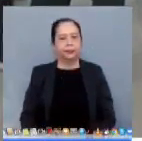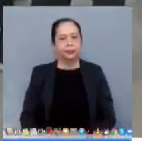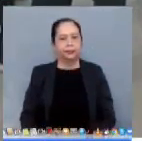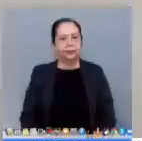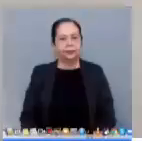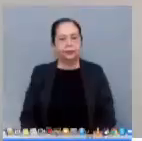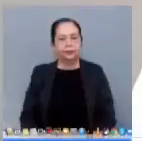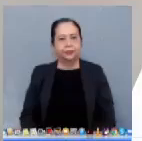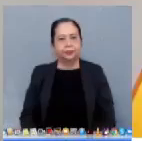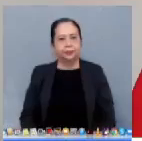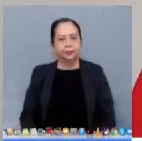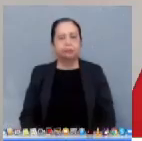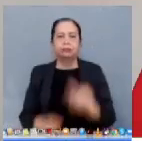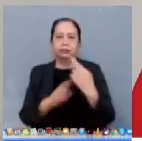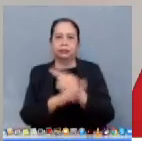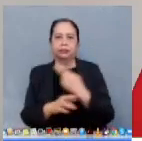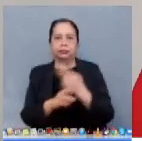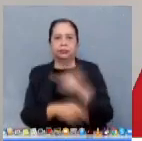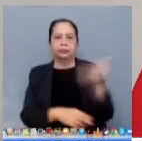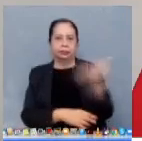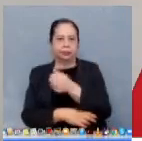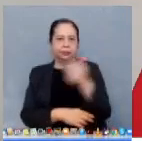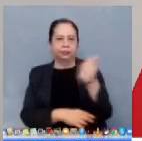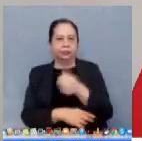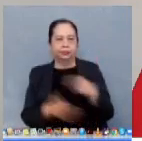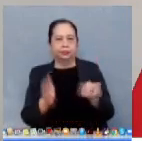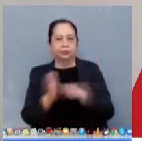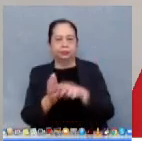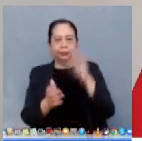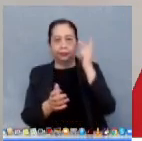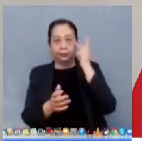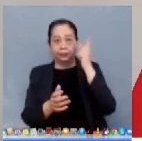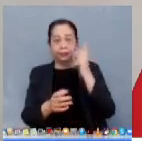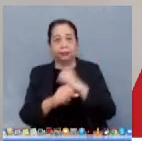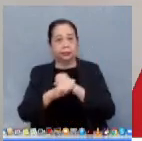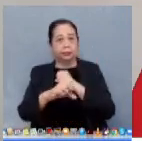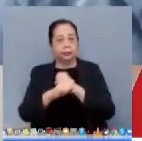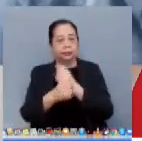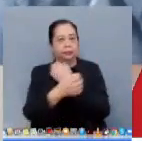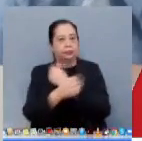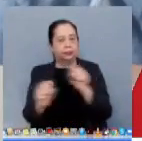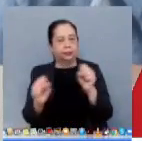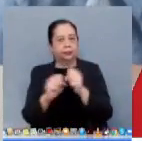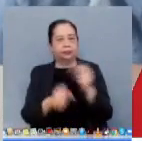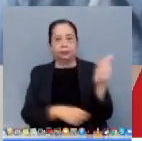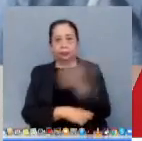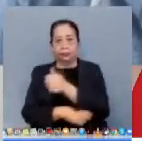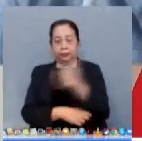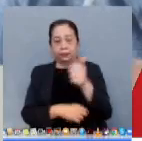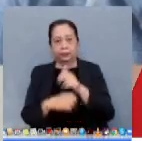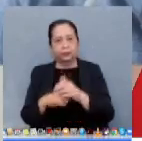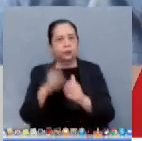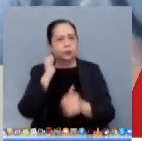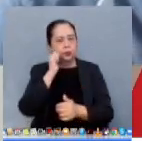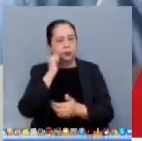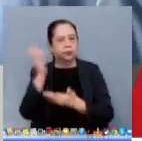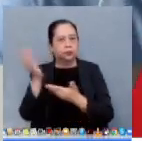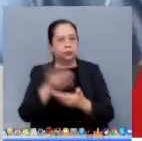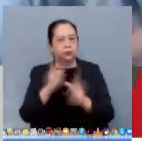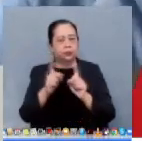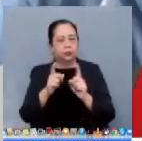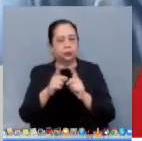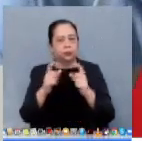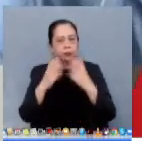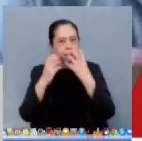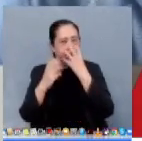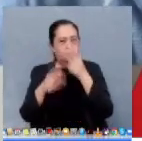Regular na commuter daw si Ken Abante at bilang isang advocate ng ligtas na transportasyon, lagi niyang dala ang kanyang carbon dioxide monitor